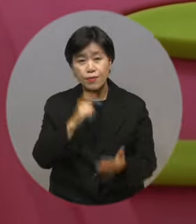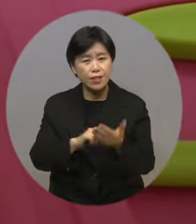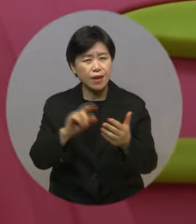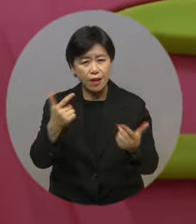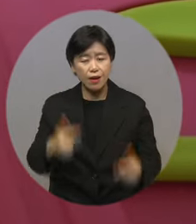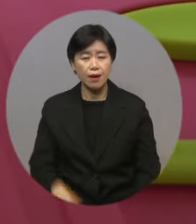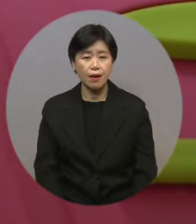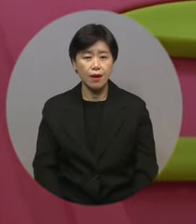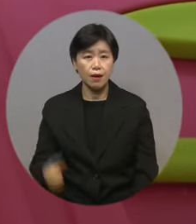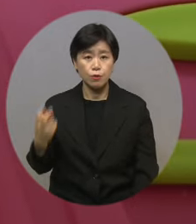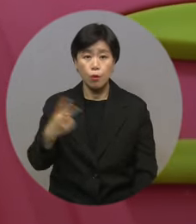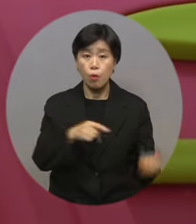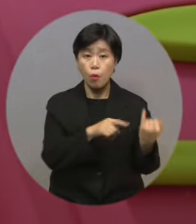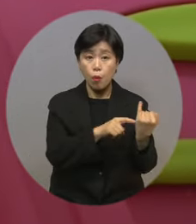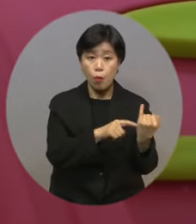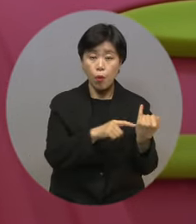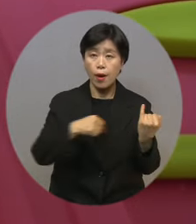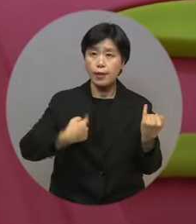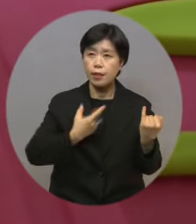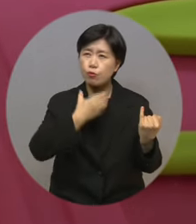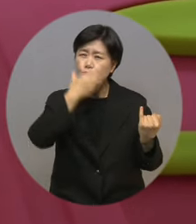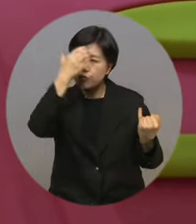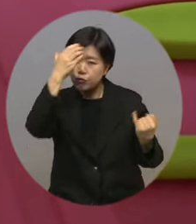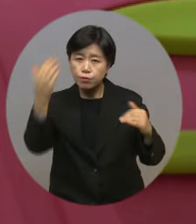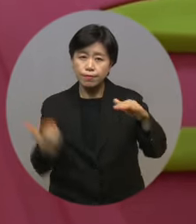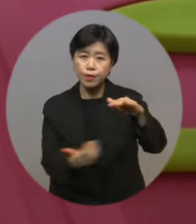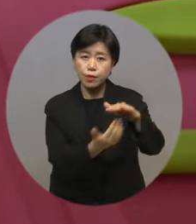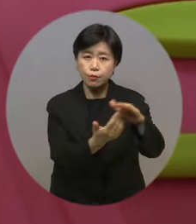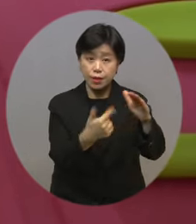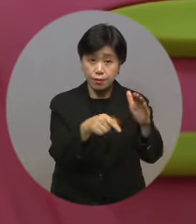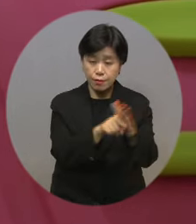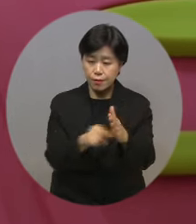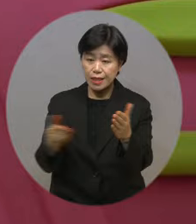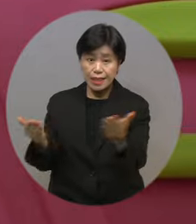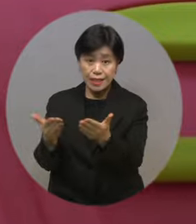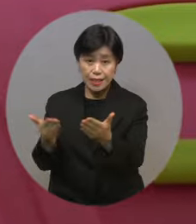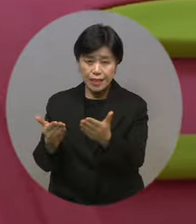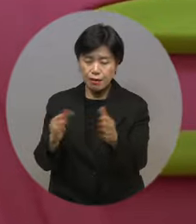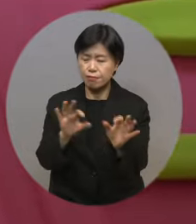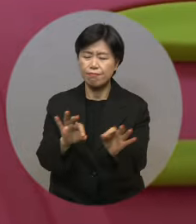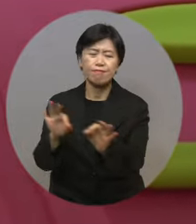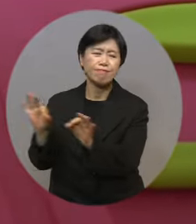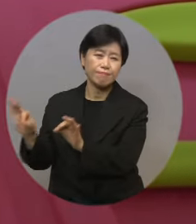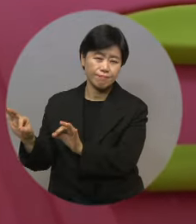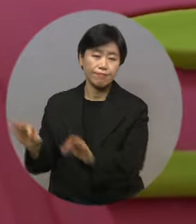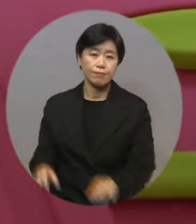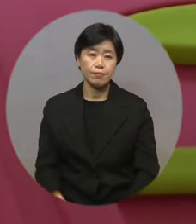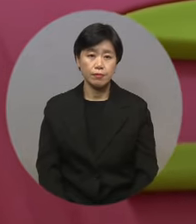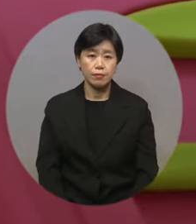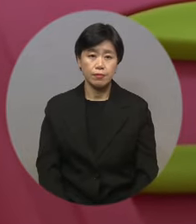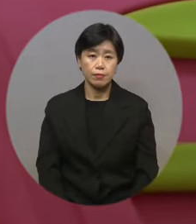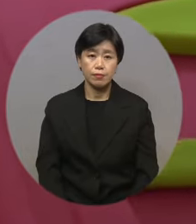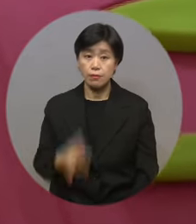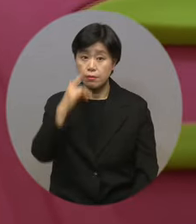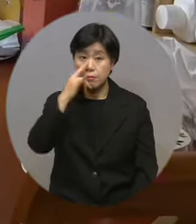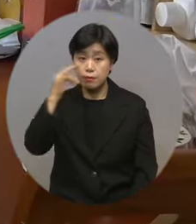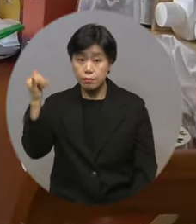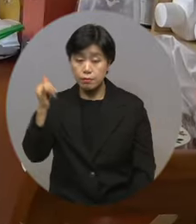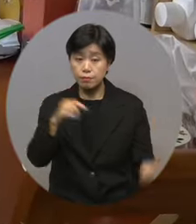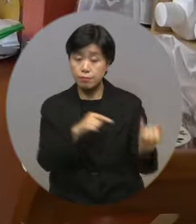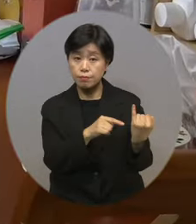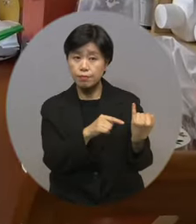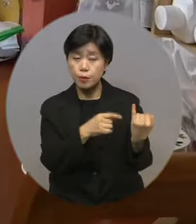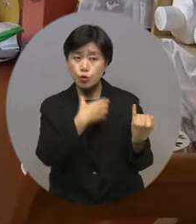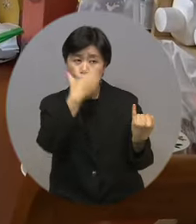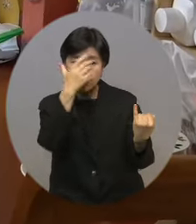이루기 위해 취업은 잠시 미루기로 했습니다. 지연 씨 부모님은 지연 씨가 가진 꿈을